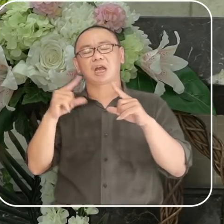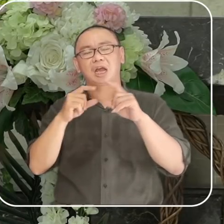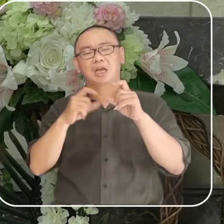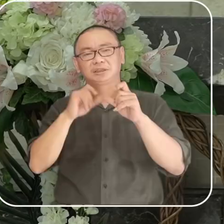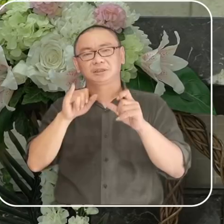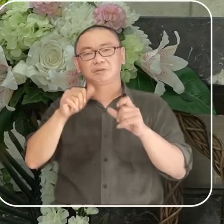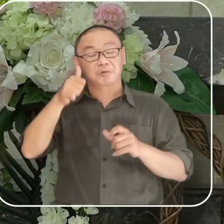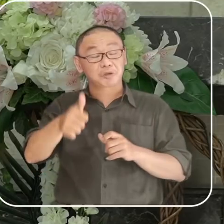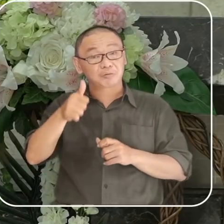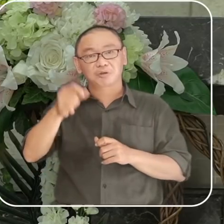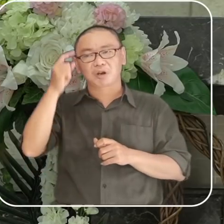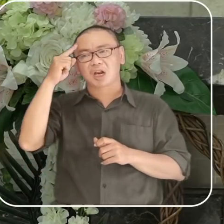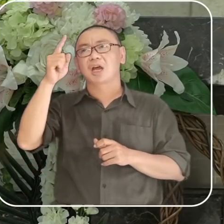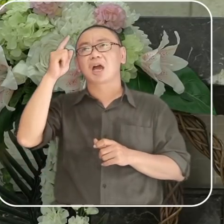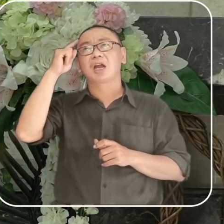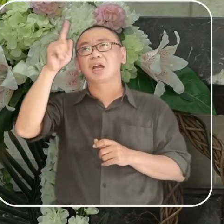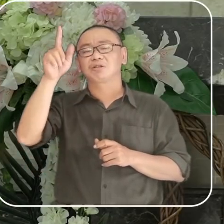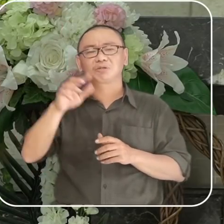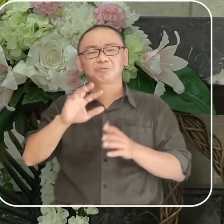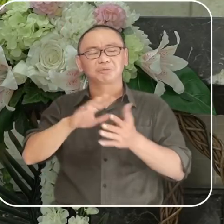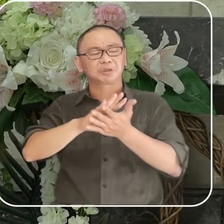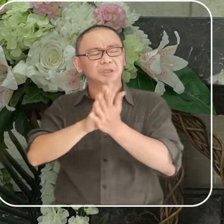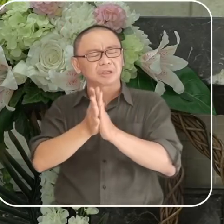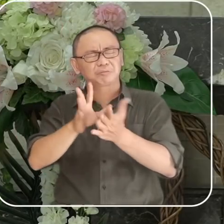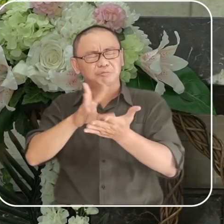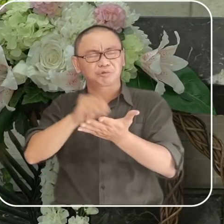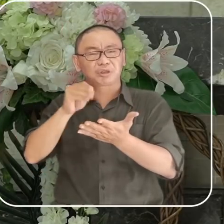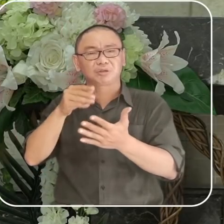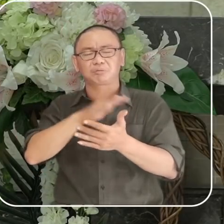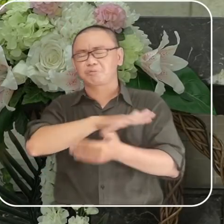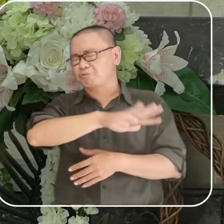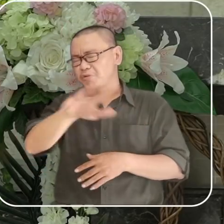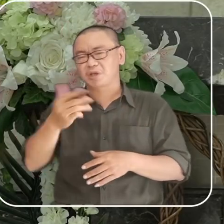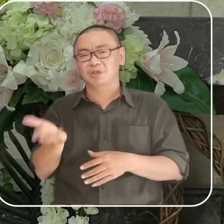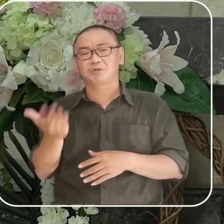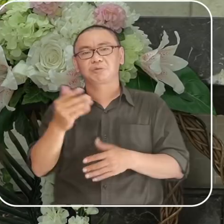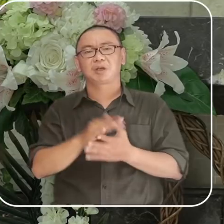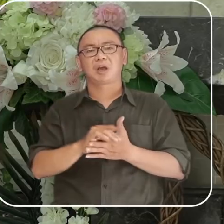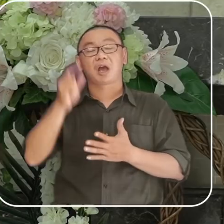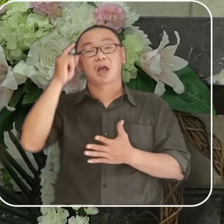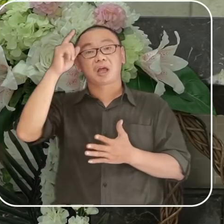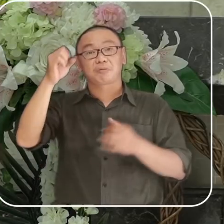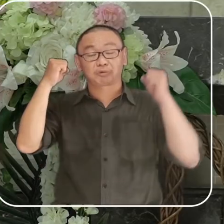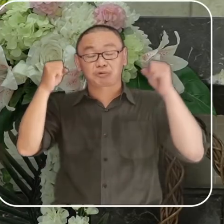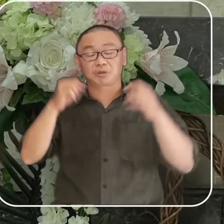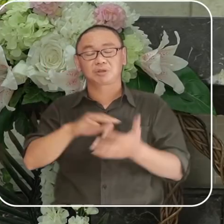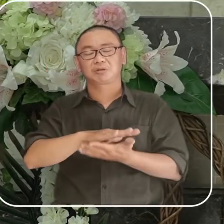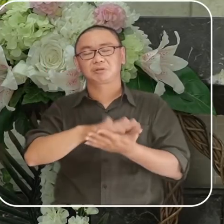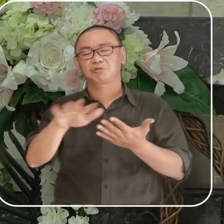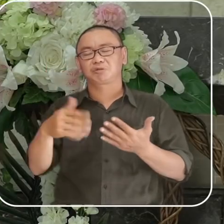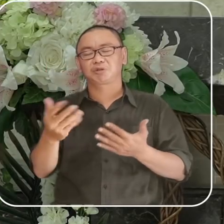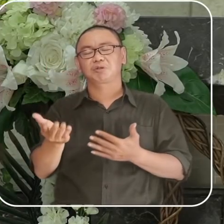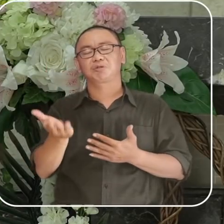Betul-betul Allah itu Allah yang menjadi pusat dalam seluruh hidupnya. Allah yang berkuasa di dalam seluruh